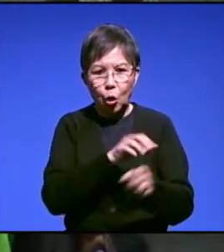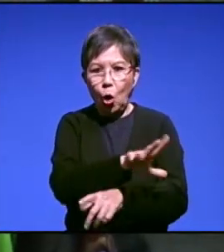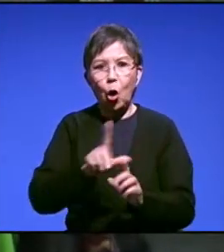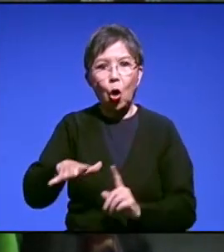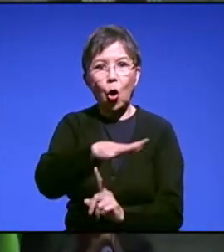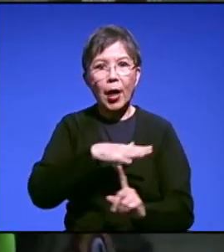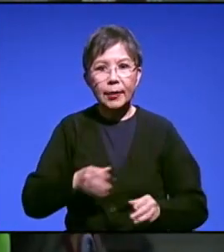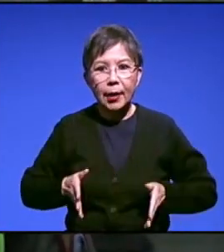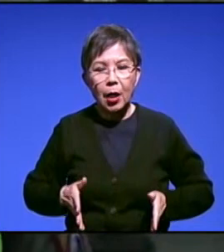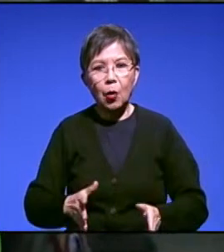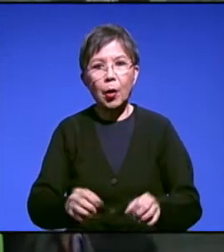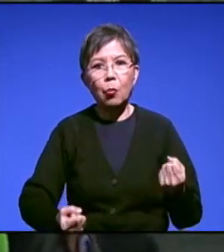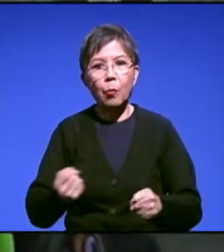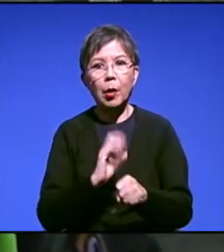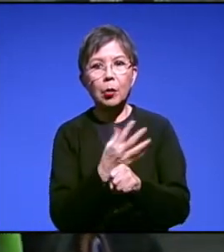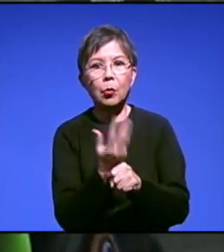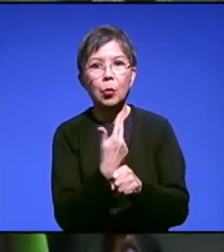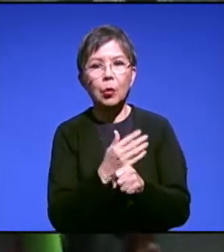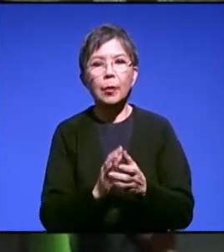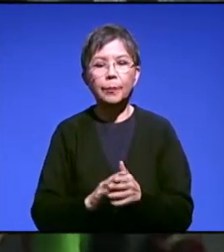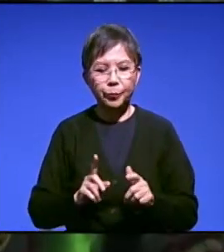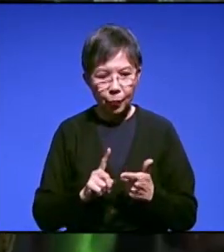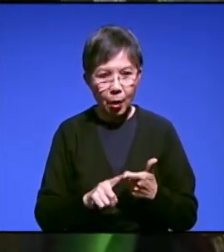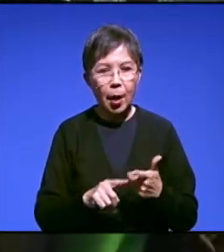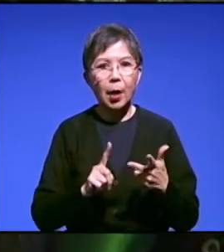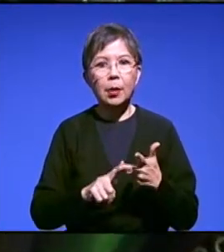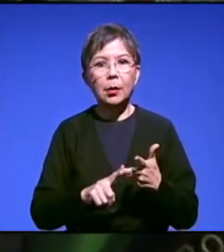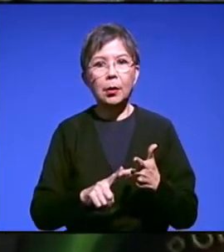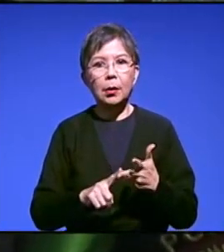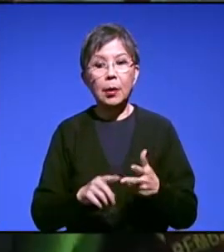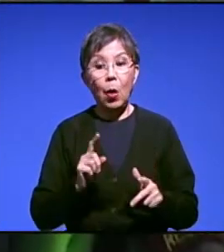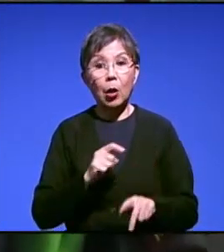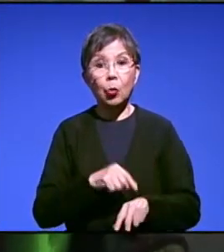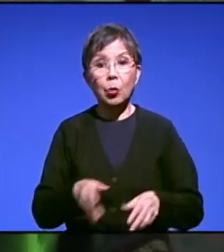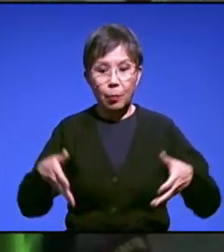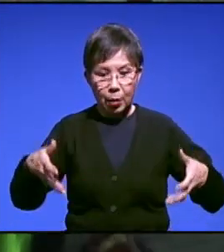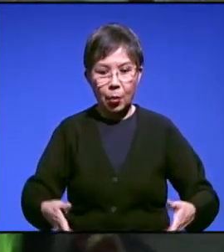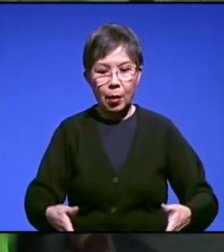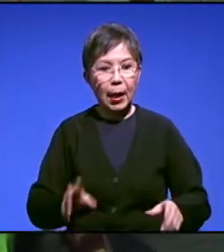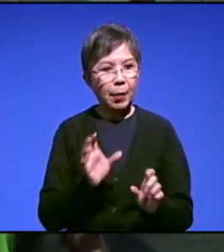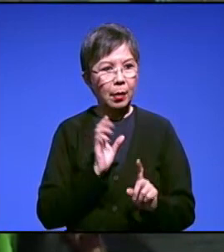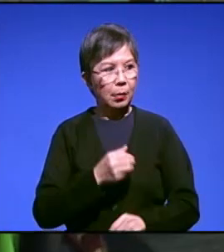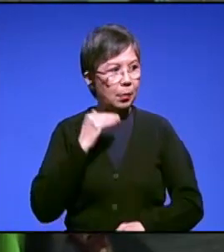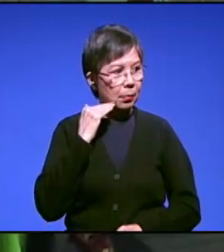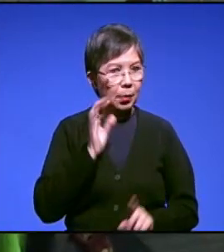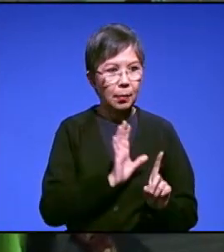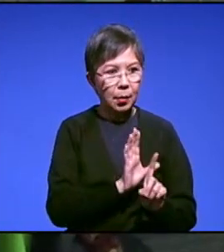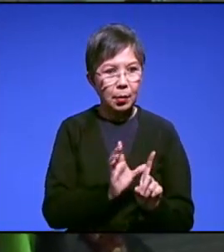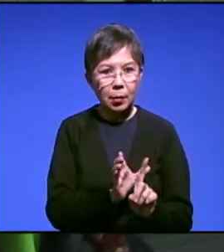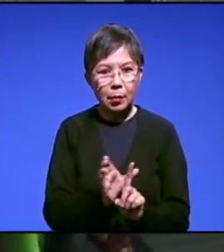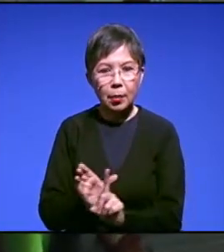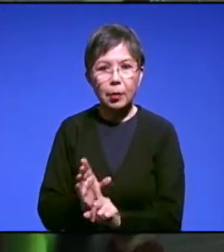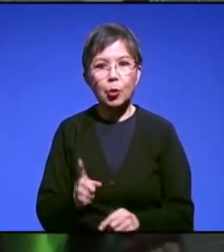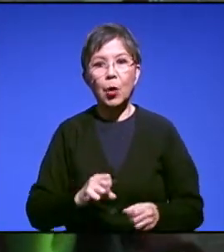yang dilalui untuk ke tempat pemakaman. Kemudian saat pemakaman kami membackup untuk mengamankan biar tidak